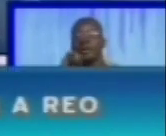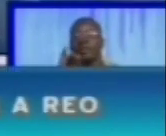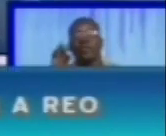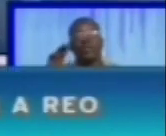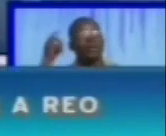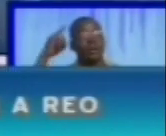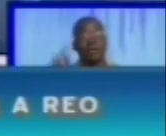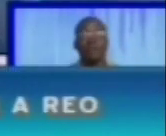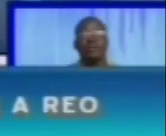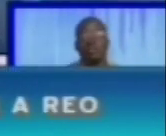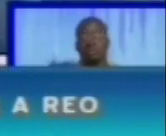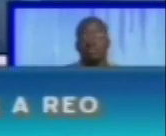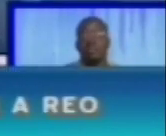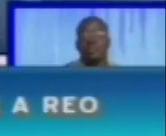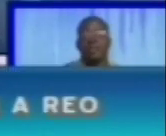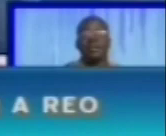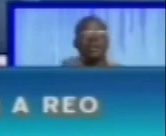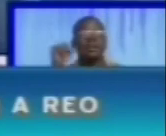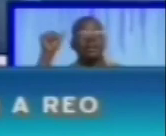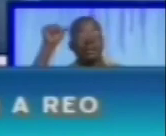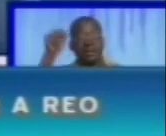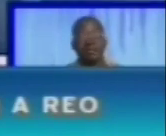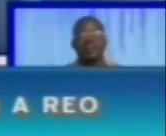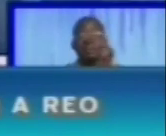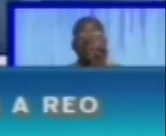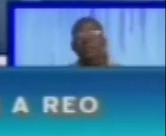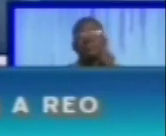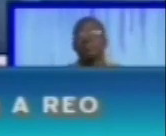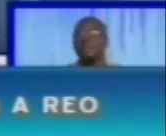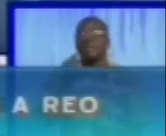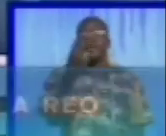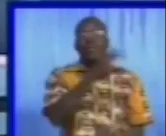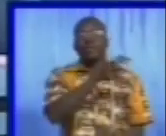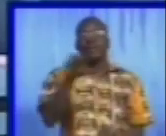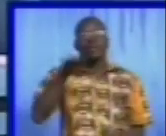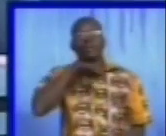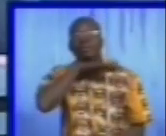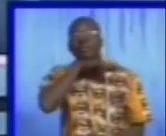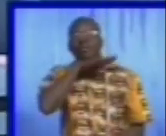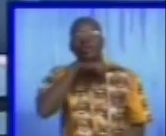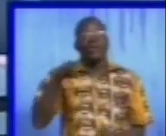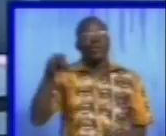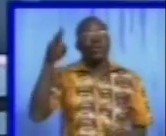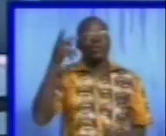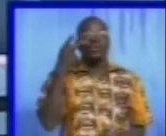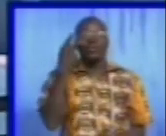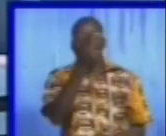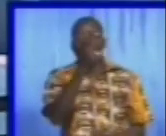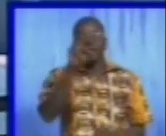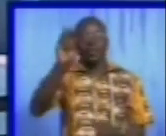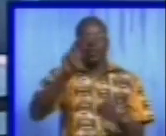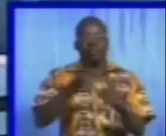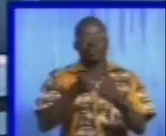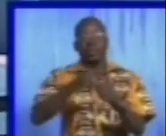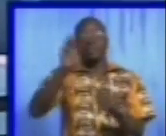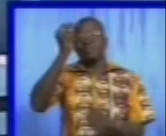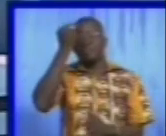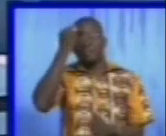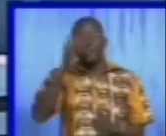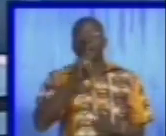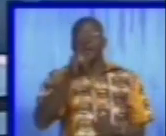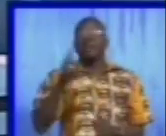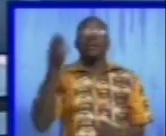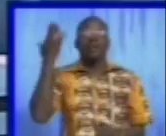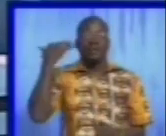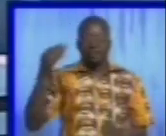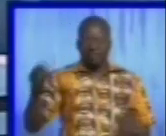dindon expose depuis hier près de 200 porcs et 500 dindons aux yeux des visiteurs. Le Premier ministre était sur place.